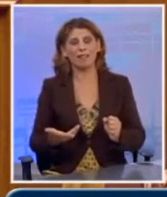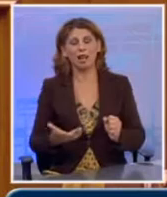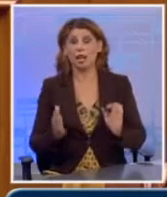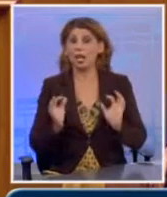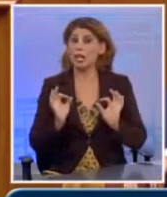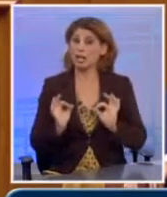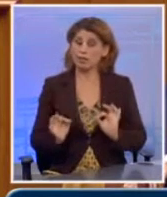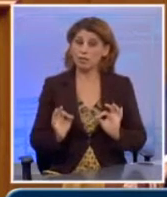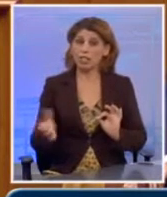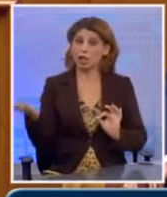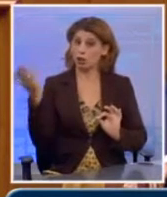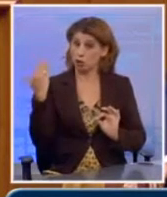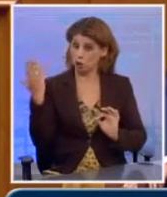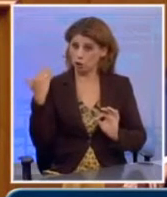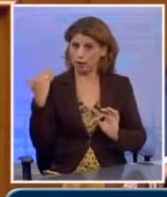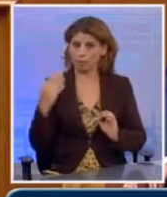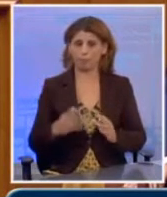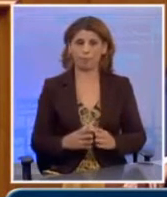βέβαια τότε